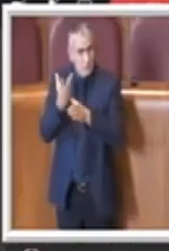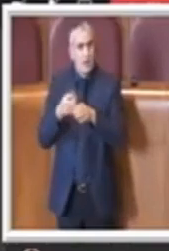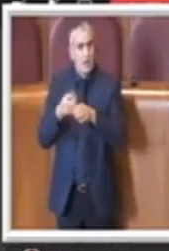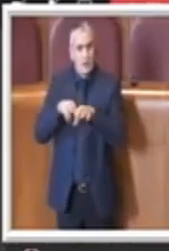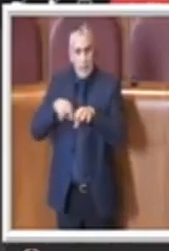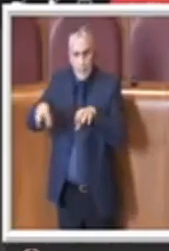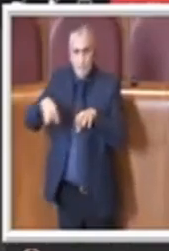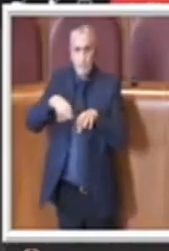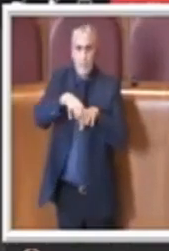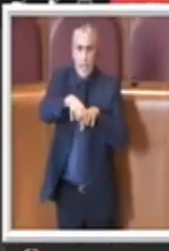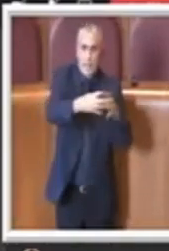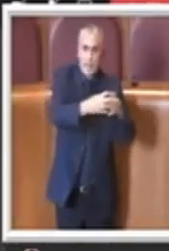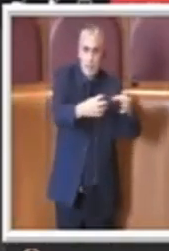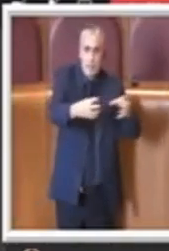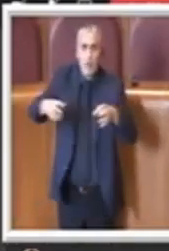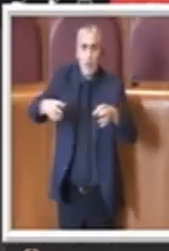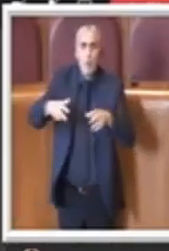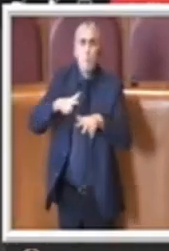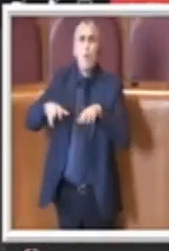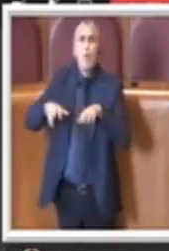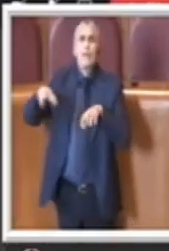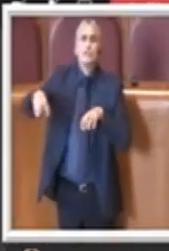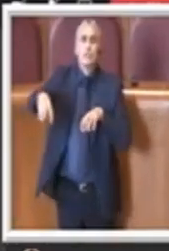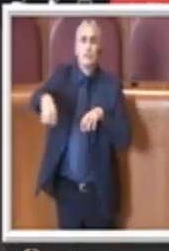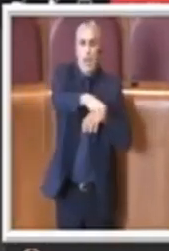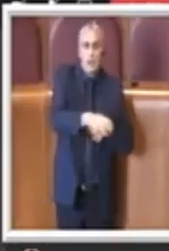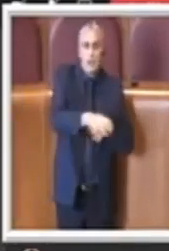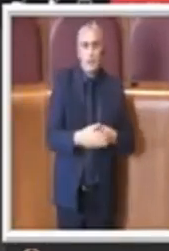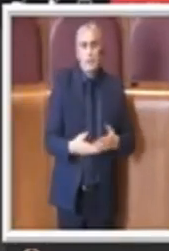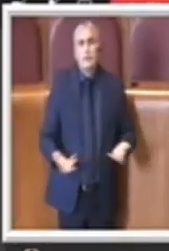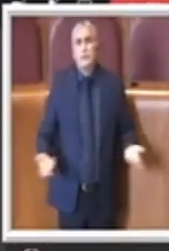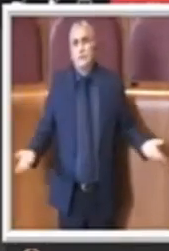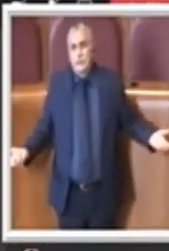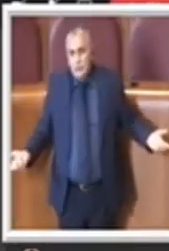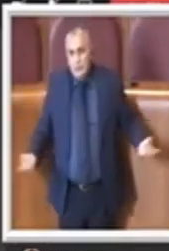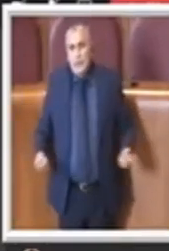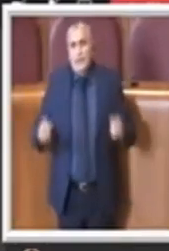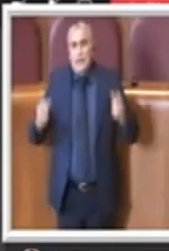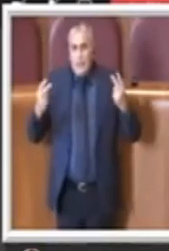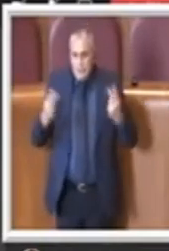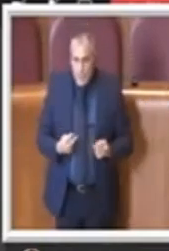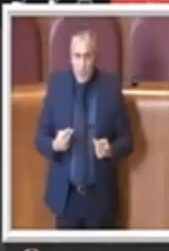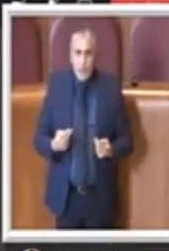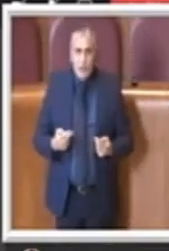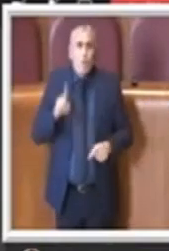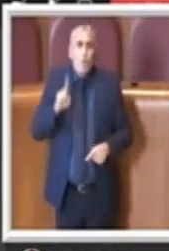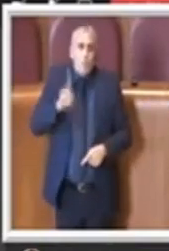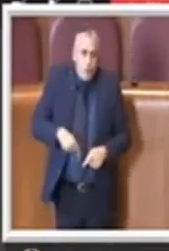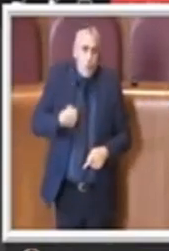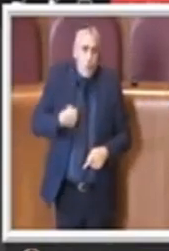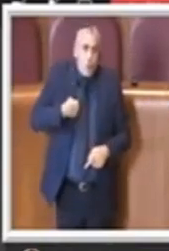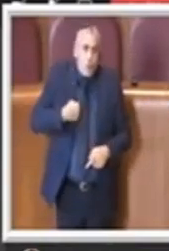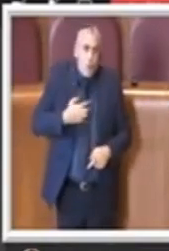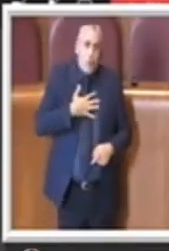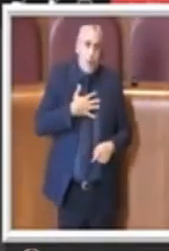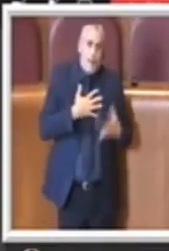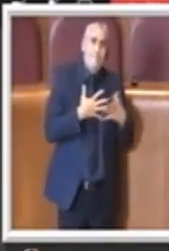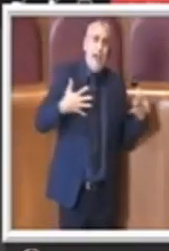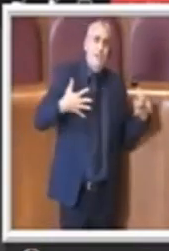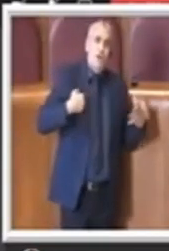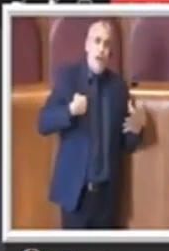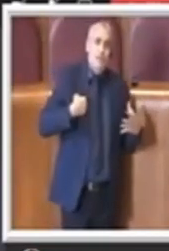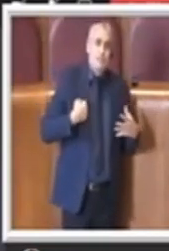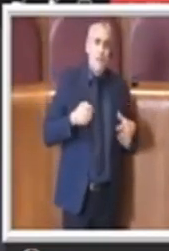ma lo dico senza difficoltà era una cosa che dicevamo anche noi anni fa come